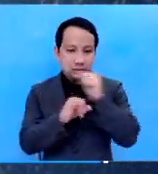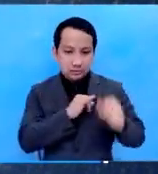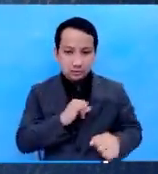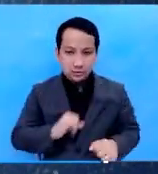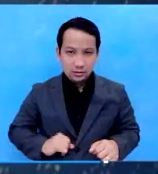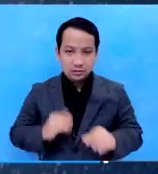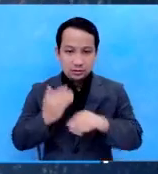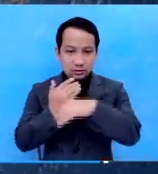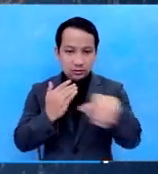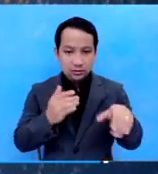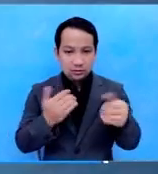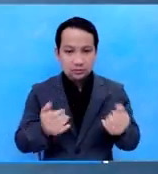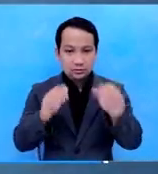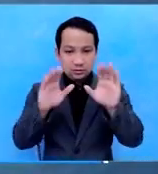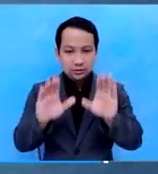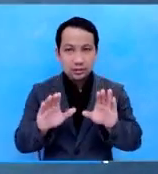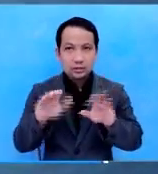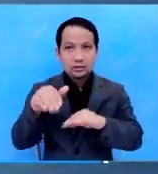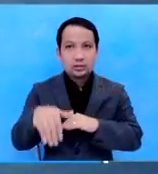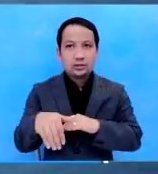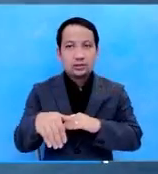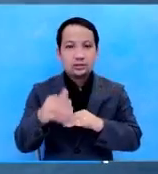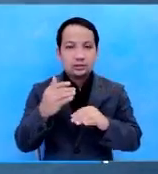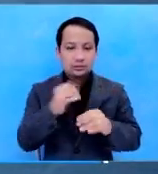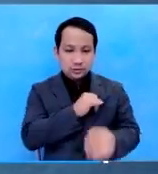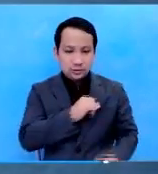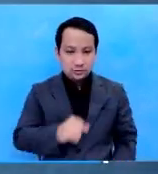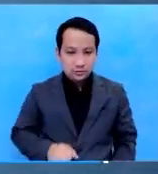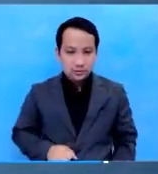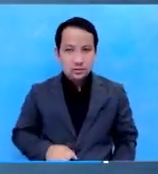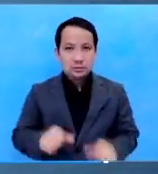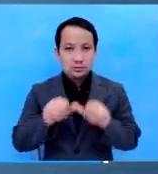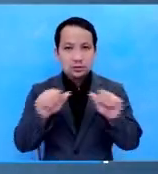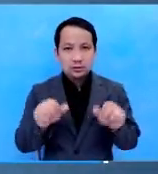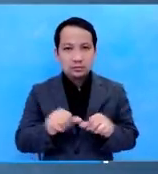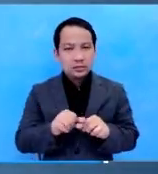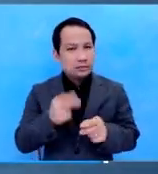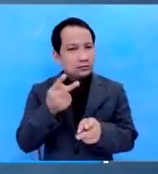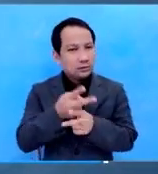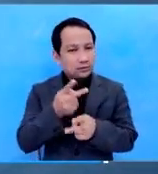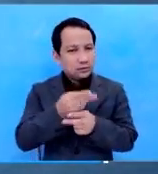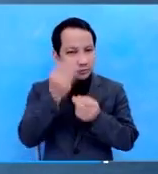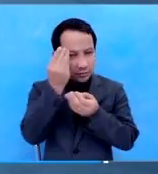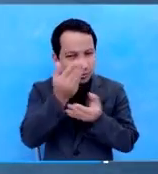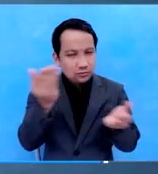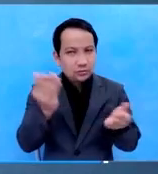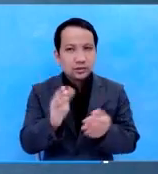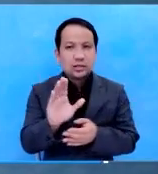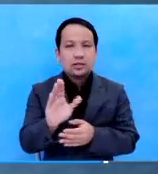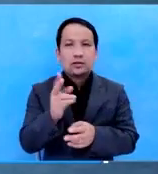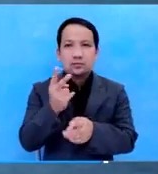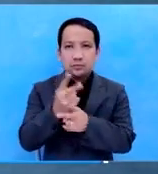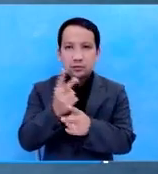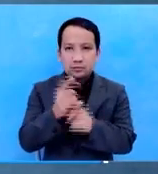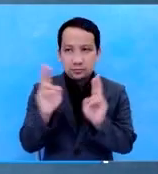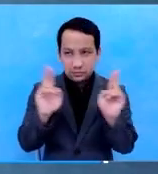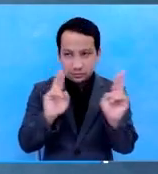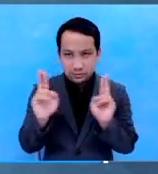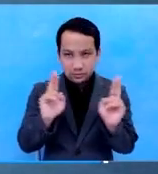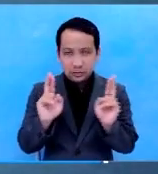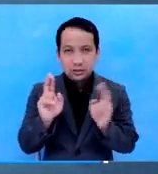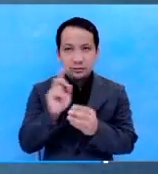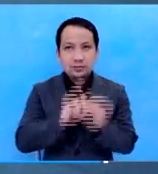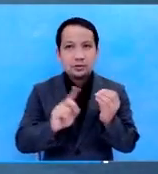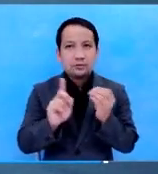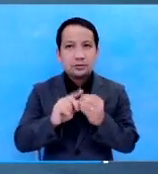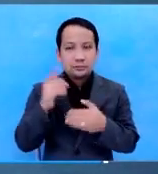Linggo dyan sa may Isabela area. Kaya patuloy natin pinapayuhan ng ating mga kababayan na maghanda na habang maaga